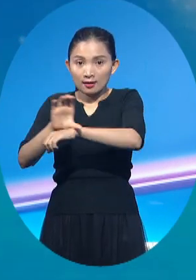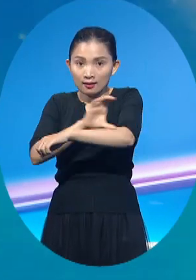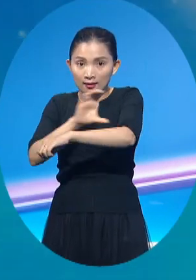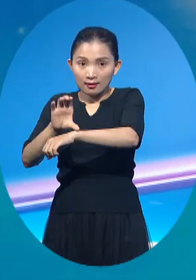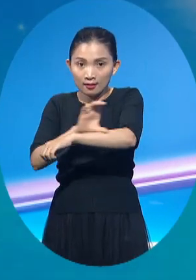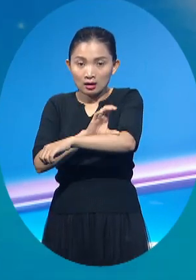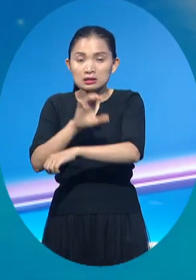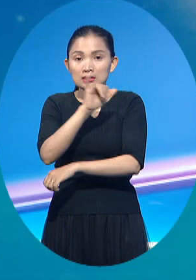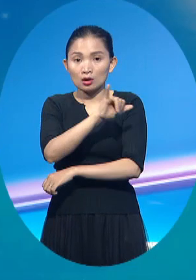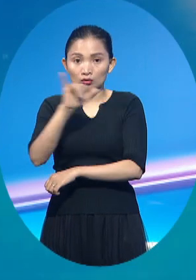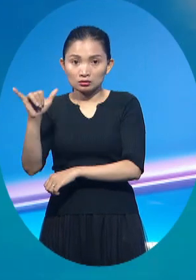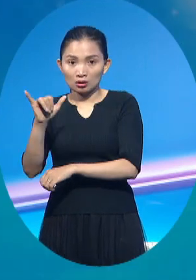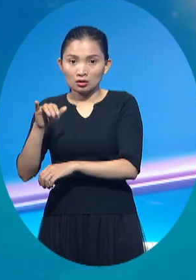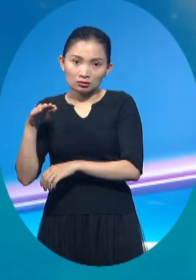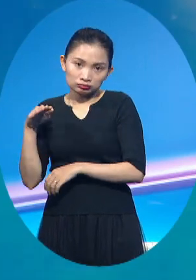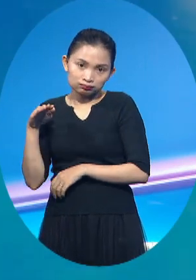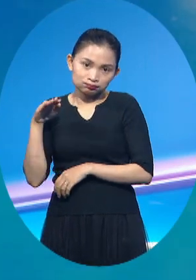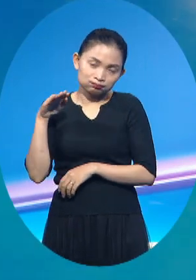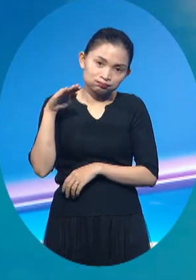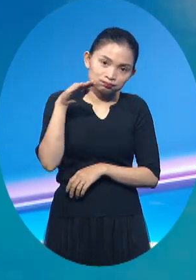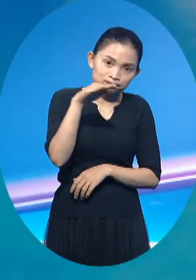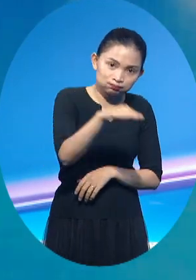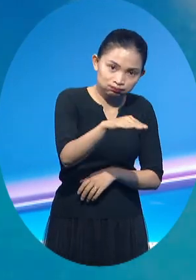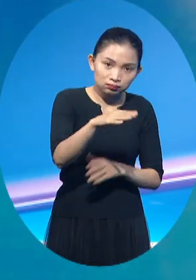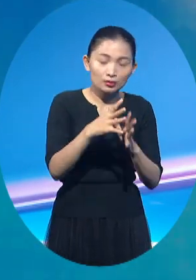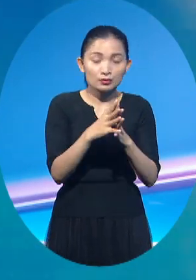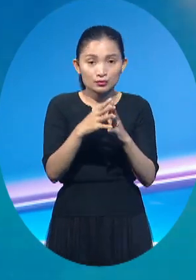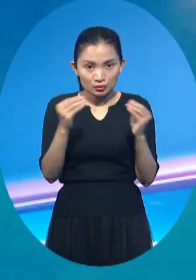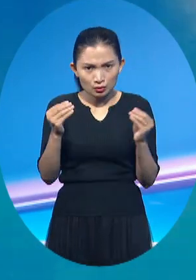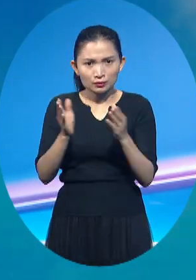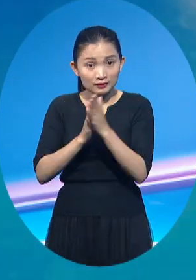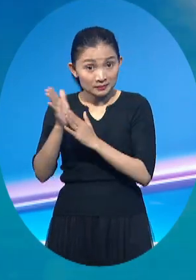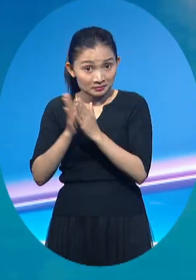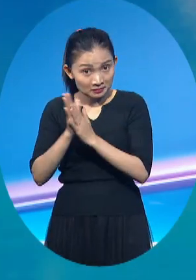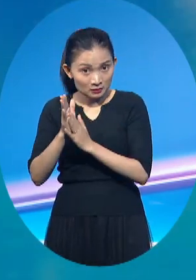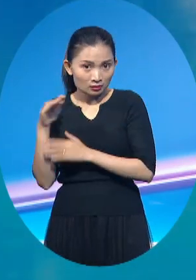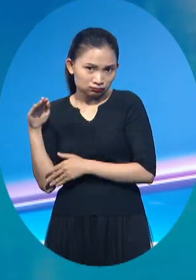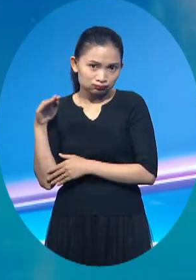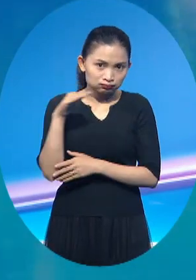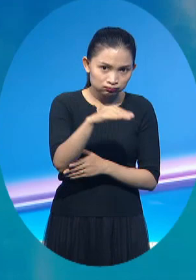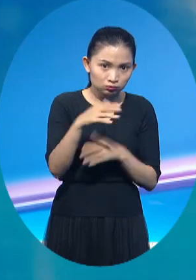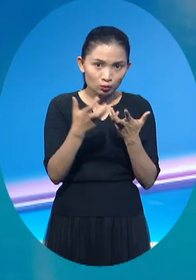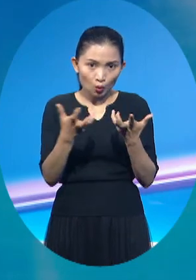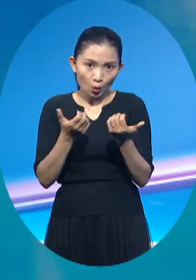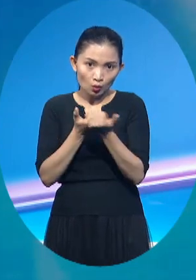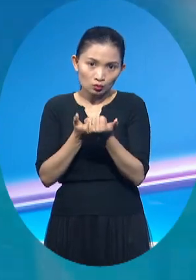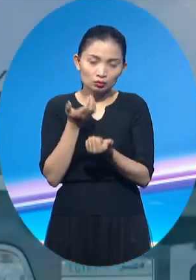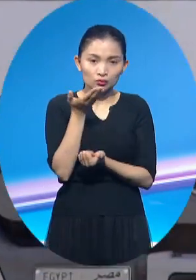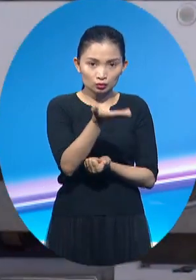Gaza trong 24 giờ qua và hàng chục chiếc xe khác dự kiến cũng sẽ được thông quan để chuyển hàng viện trợ tới dải đất này.